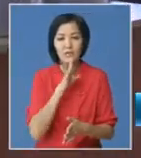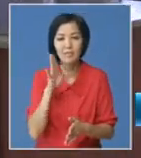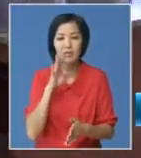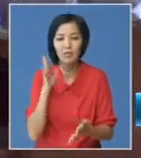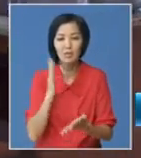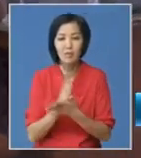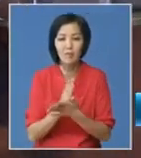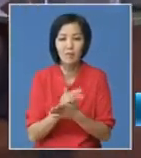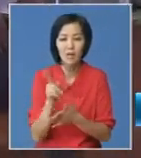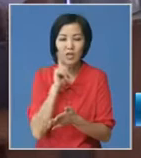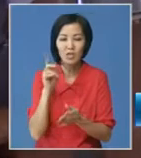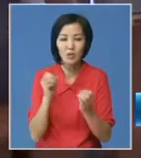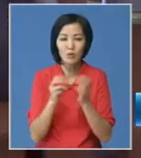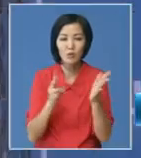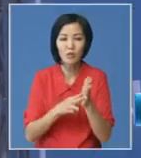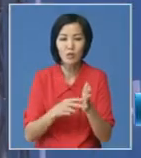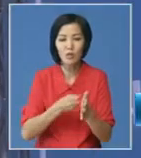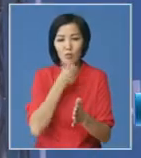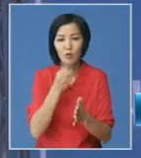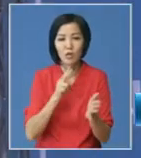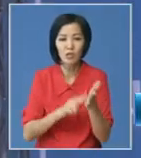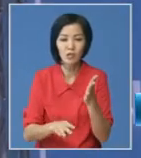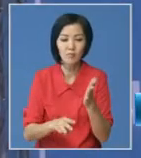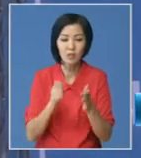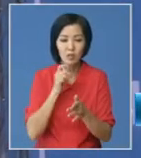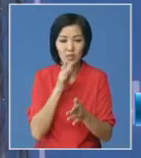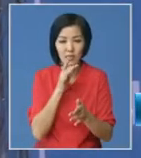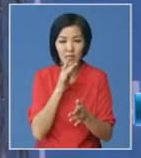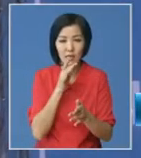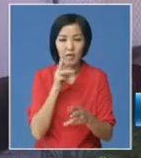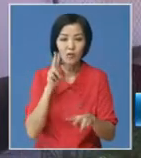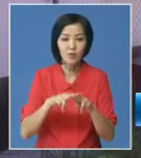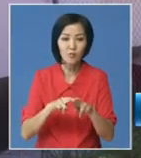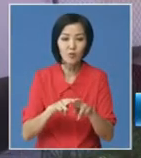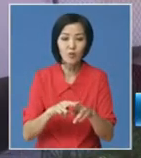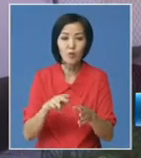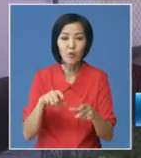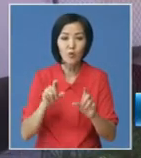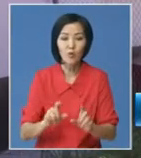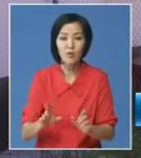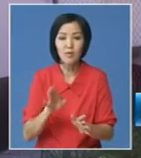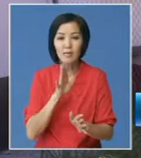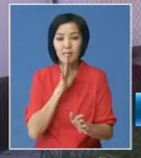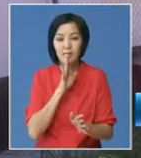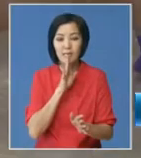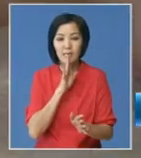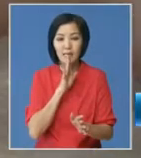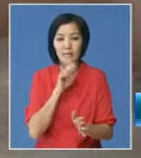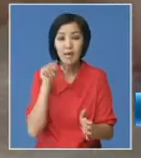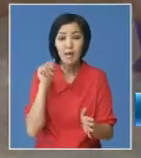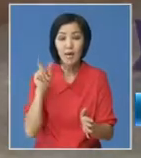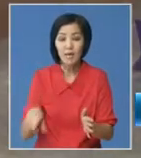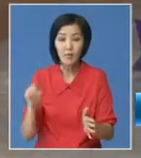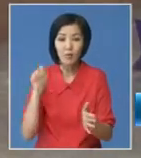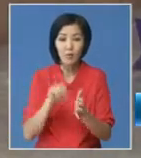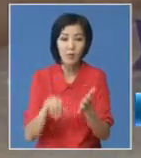Олардың ең жасы 17-те болса, ең үлкені 70-тен асқан. Жазасын өтеушілердің басым бөлігі адамғанын мойына жүктегендермен